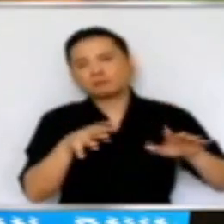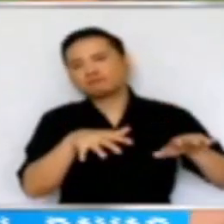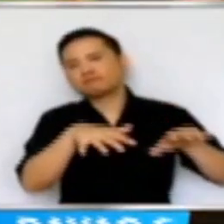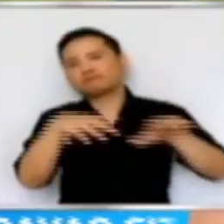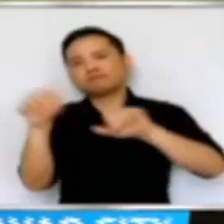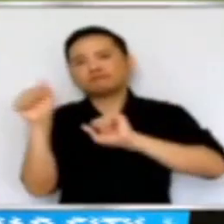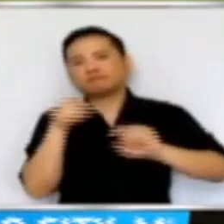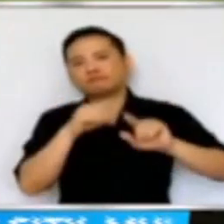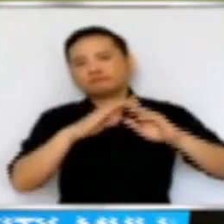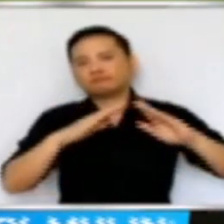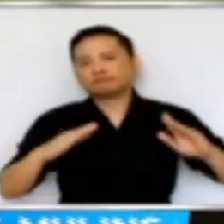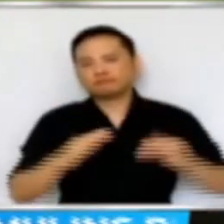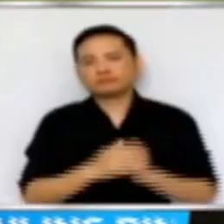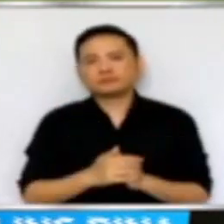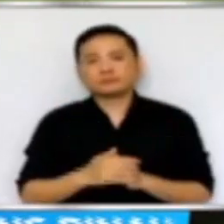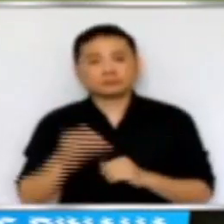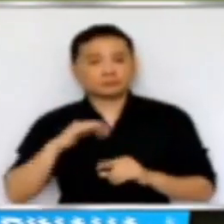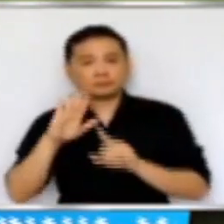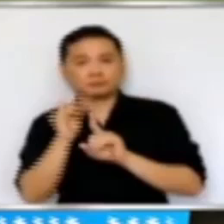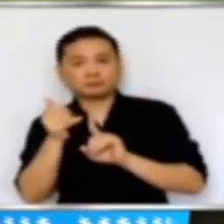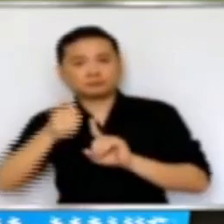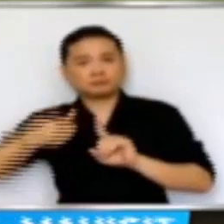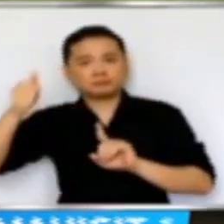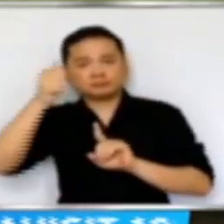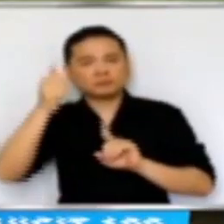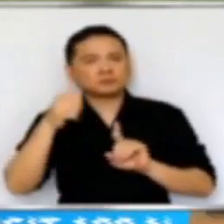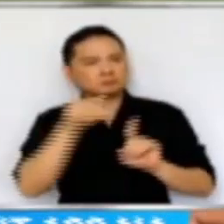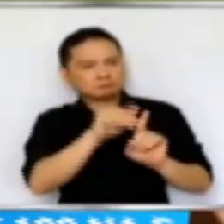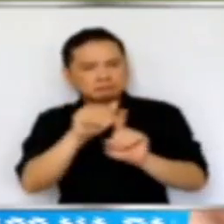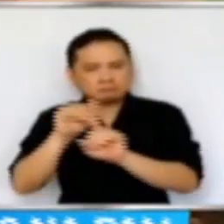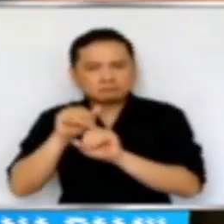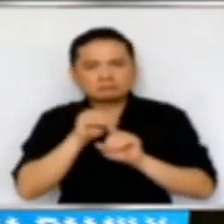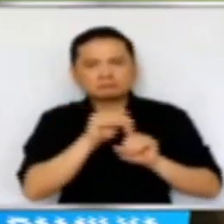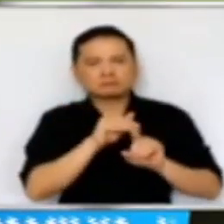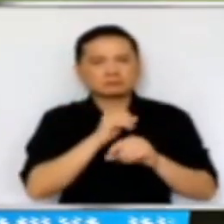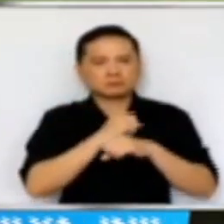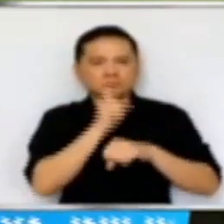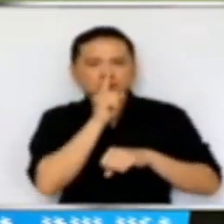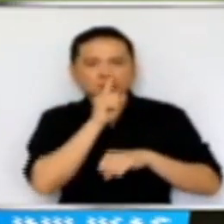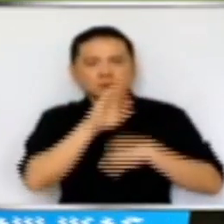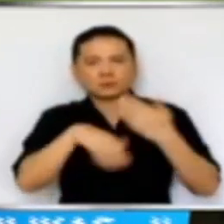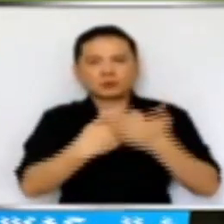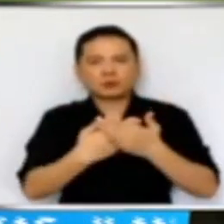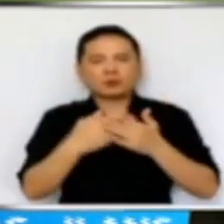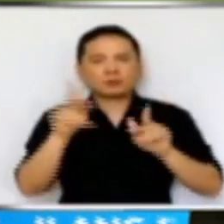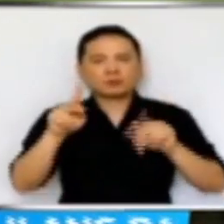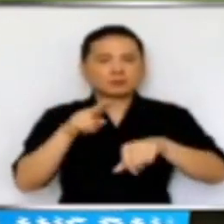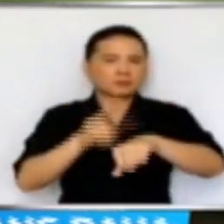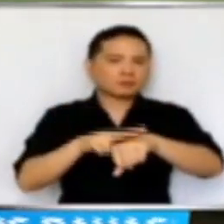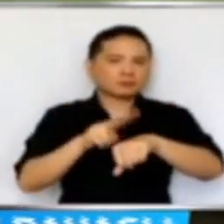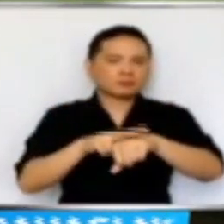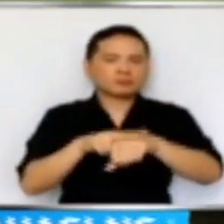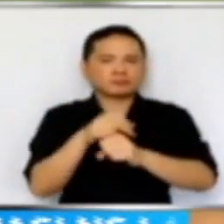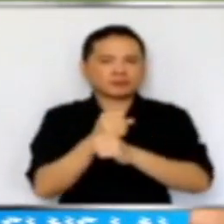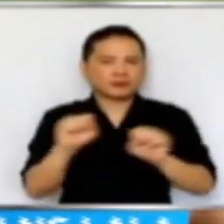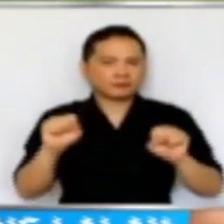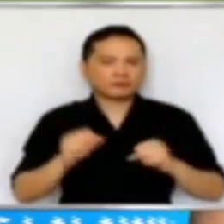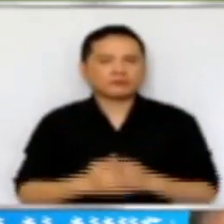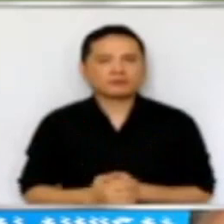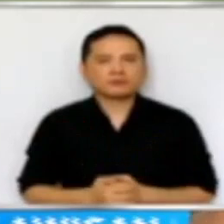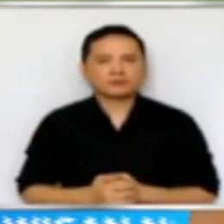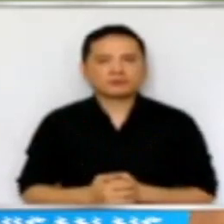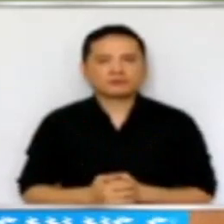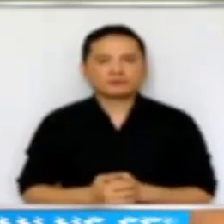na i-recorida kaya makabalog yung tanan ang nang nasa daplin sa sapa. So, siyempre, namang iuban